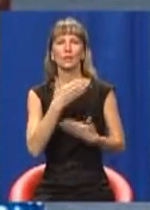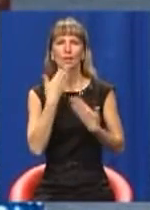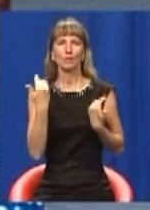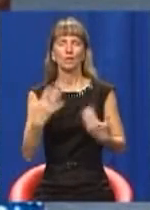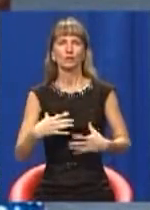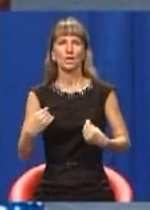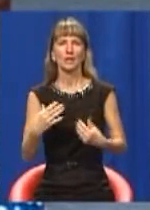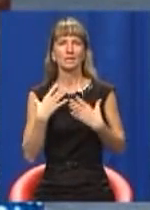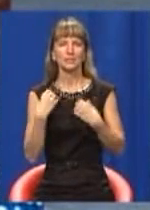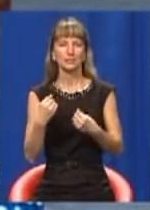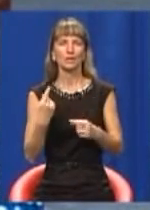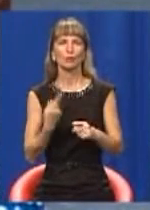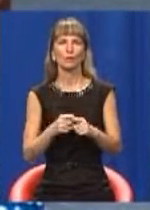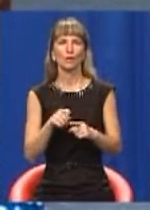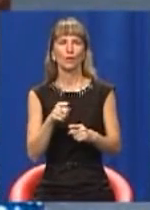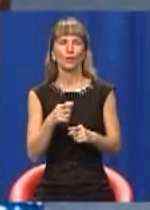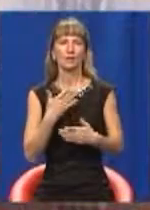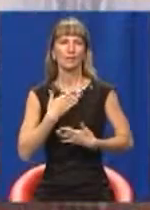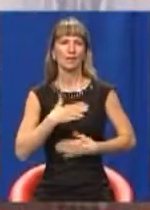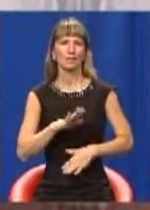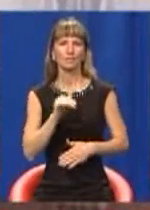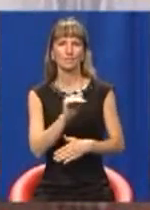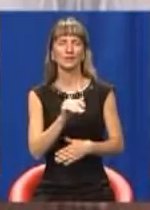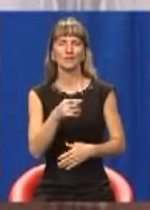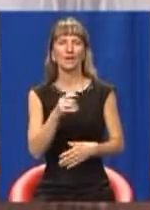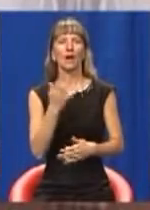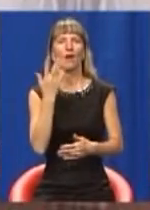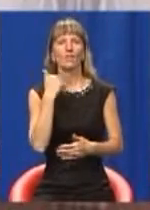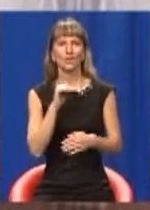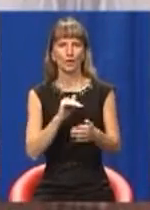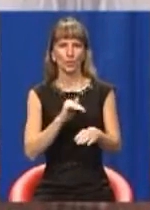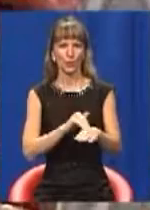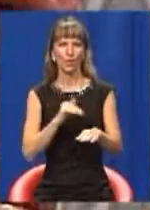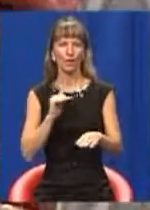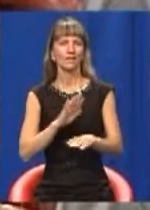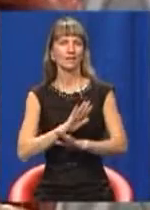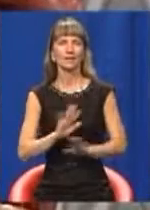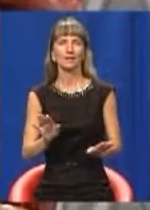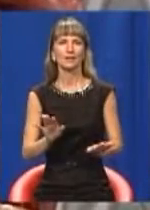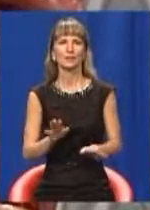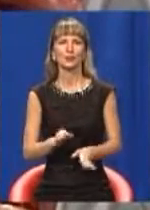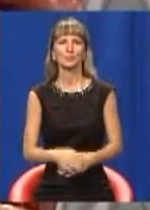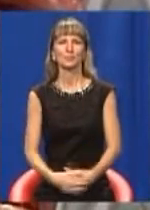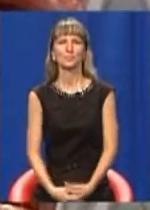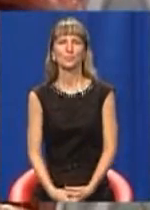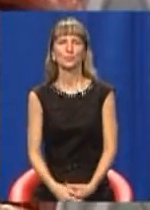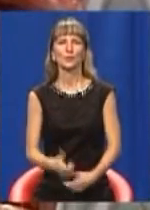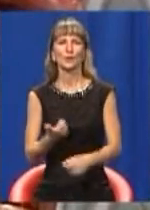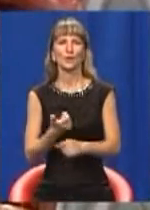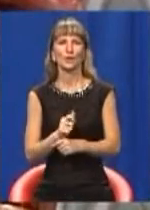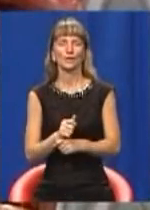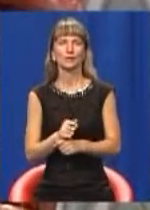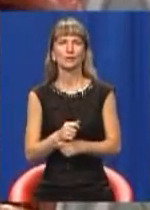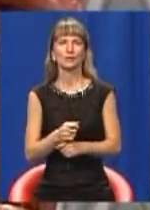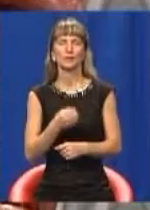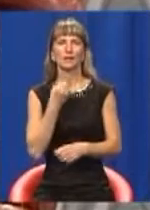тому якось на дотик він не дуже приємний. Ніколи не трогала його? Ні. Так, давайте не дуже зараз. Хочу. Не дуже хочеш. Але